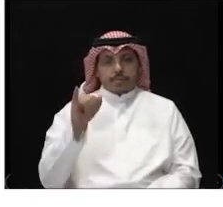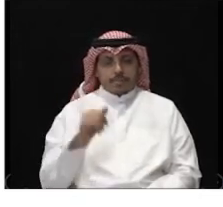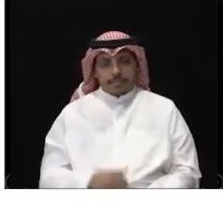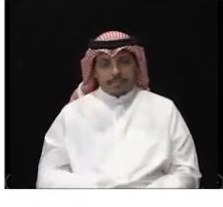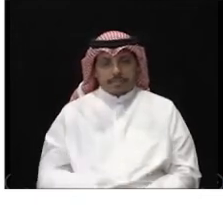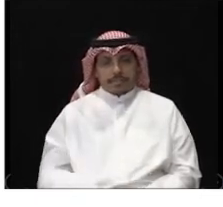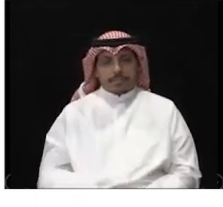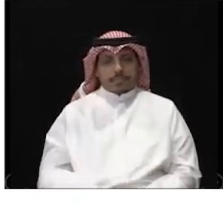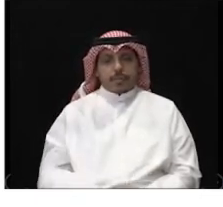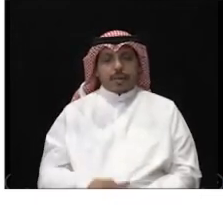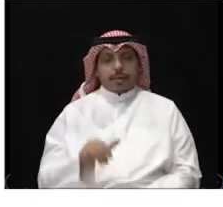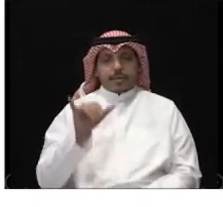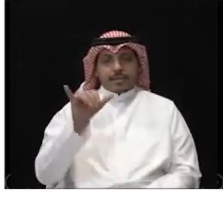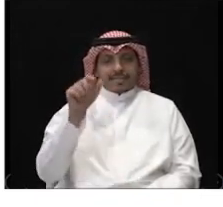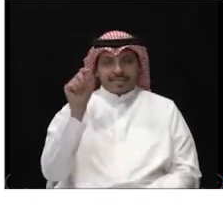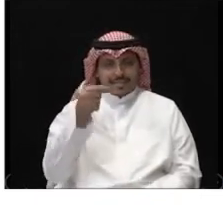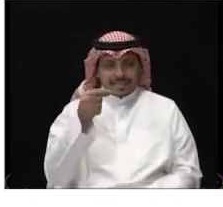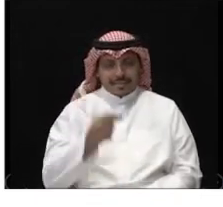يي، أحسنت،